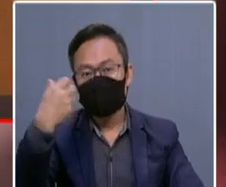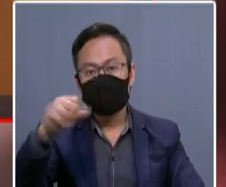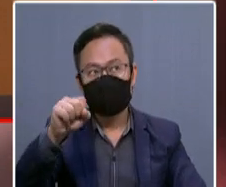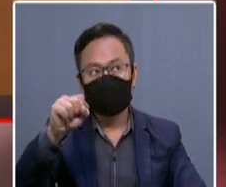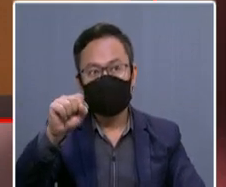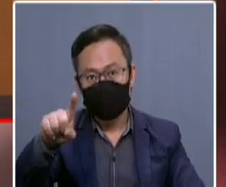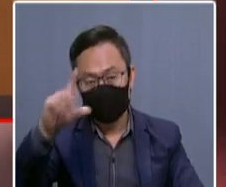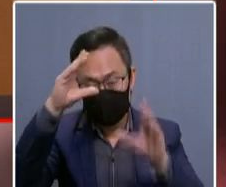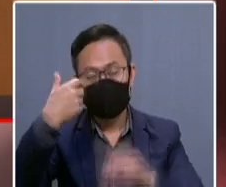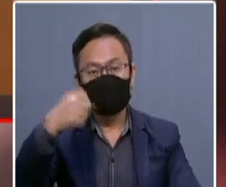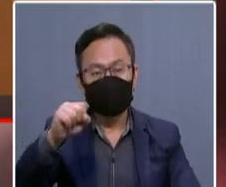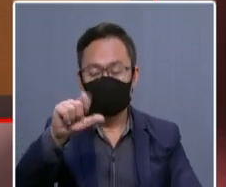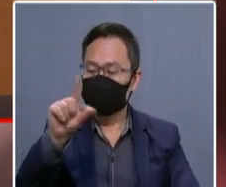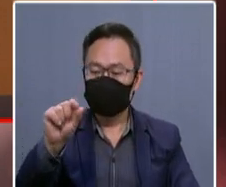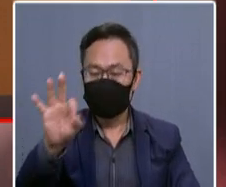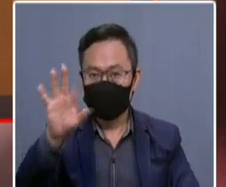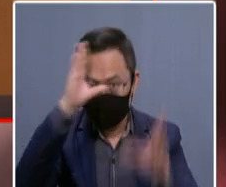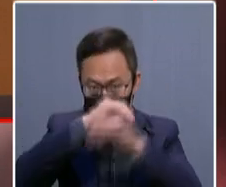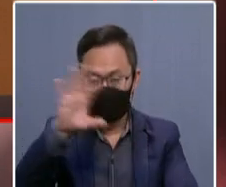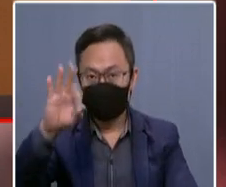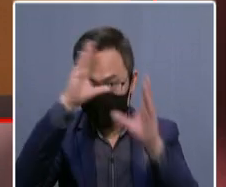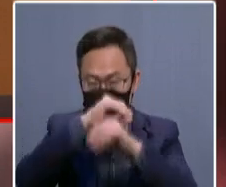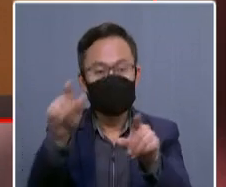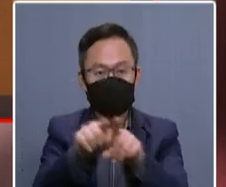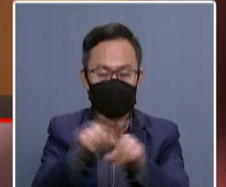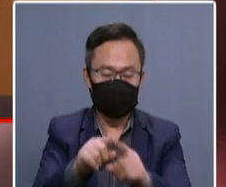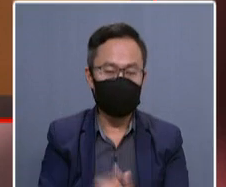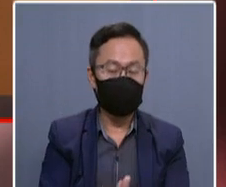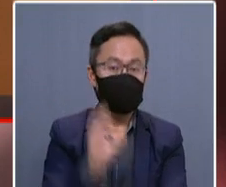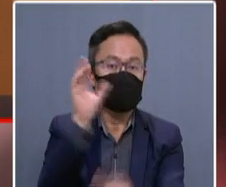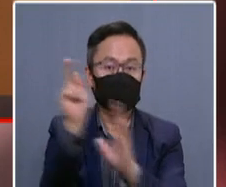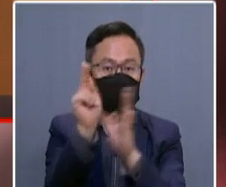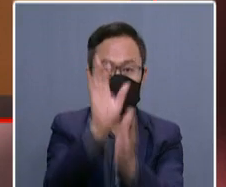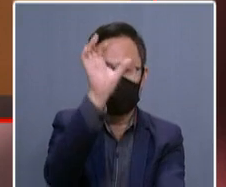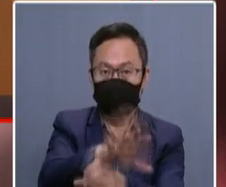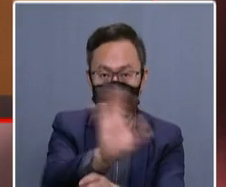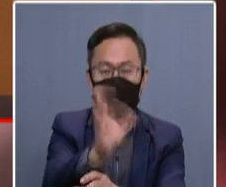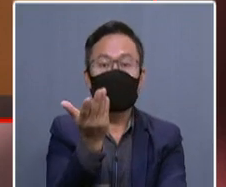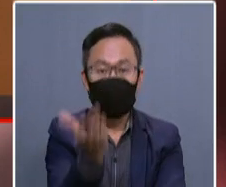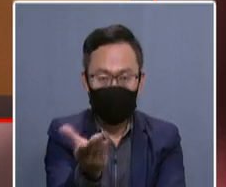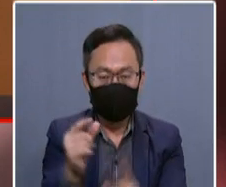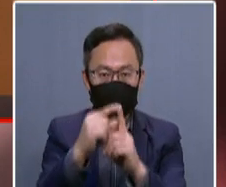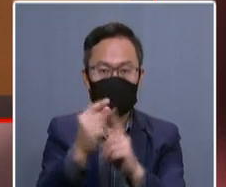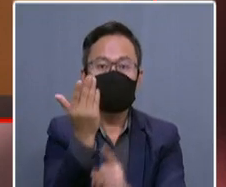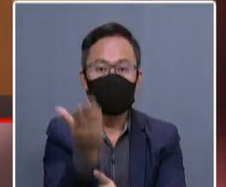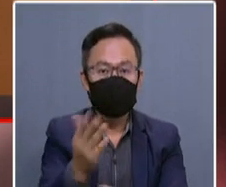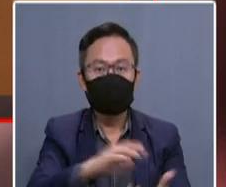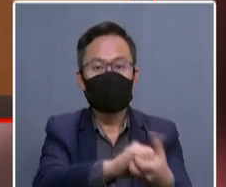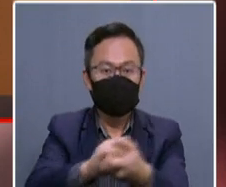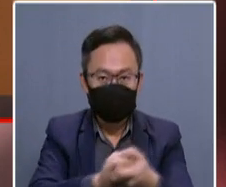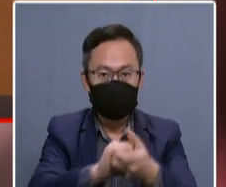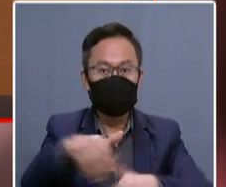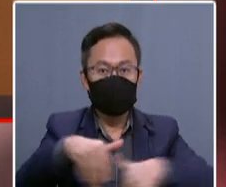การบังคับแต่ว่าเป็นการขอความร่วมมือที่คาดว่าประชาชนเราจะให้ความร่วมมือเพื่อที่จะลดความเสี่ยงจาก